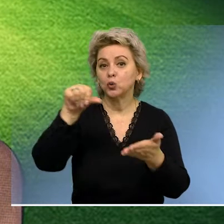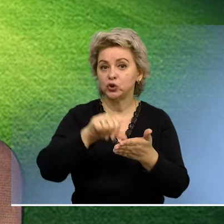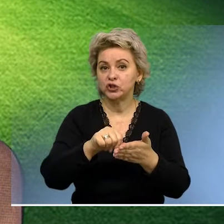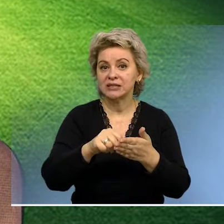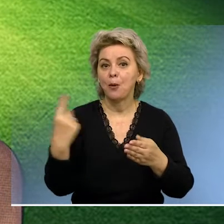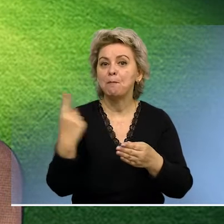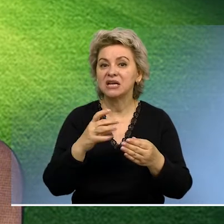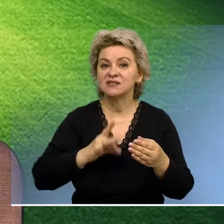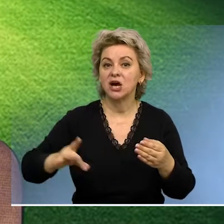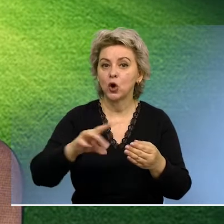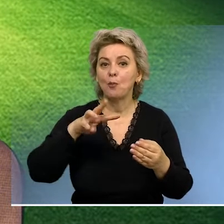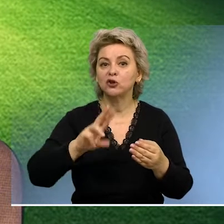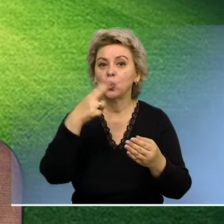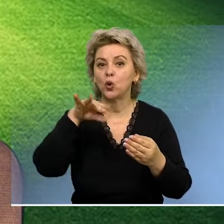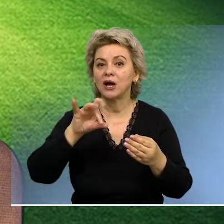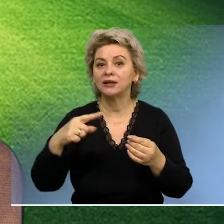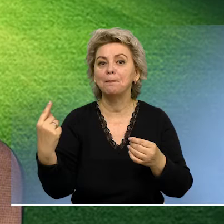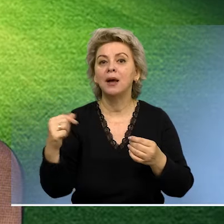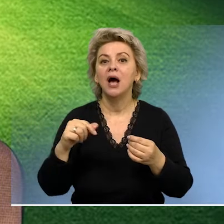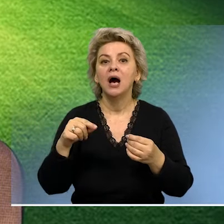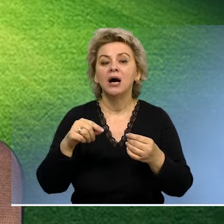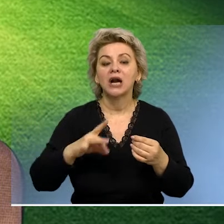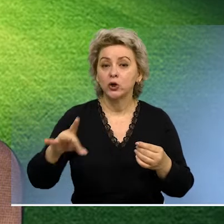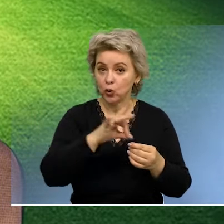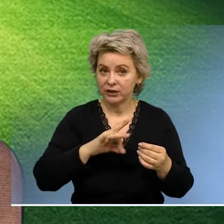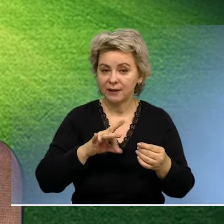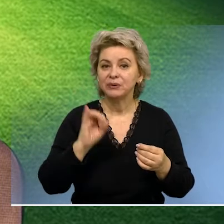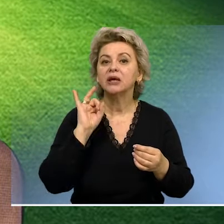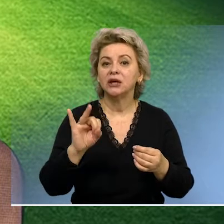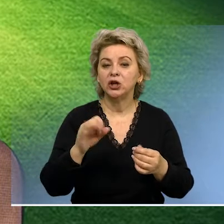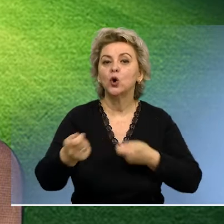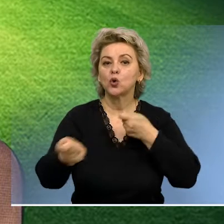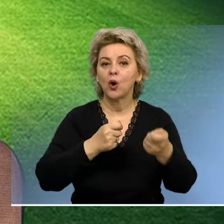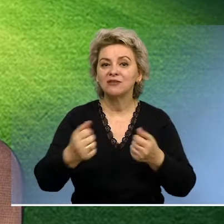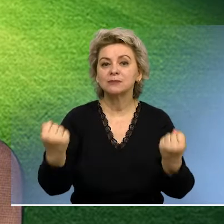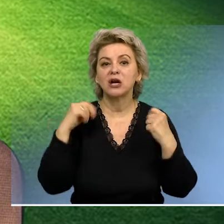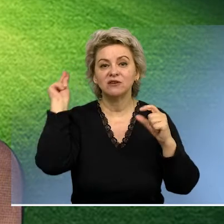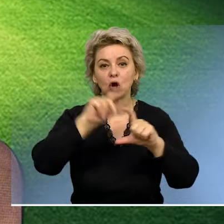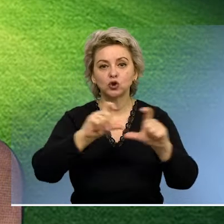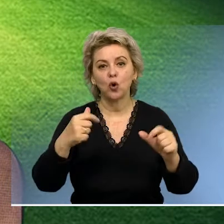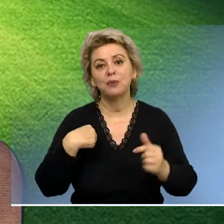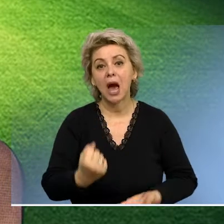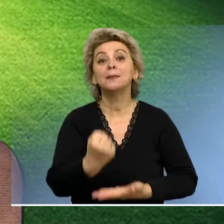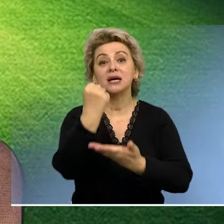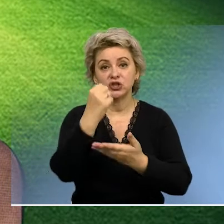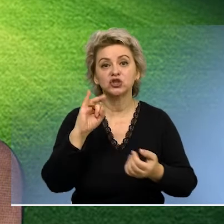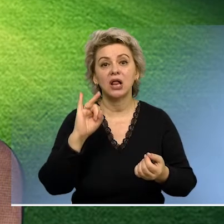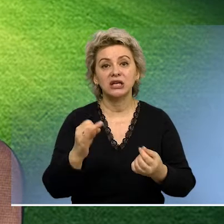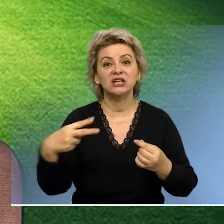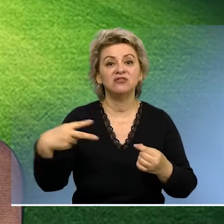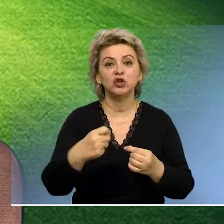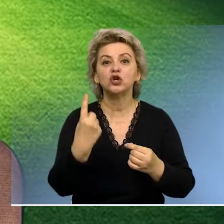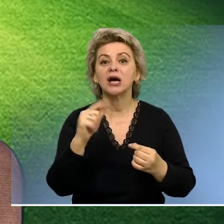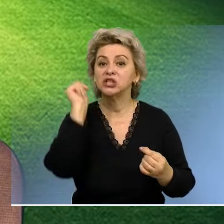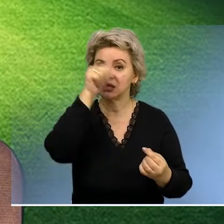команду для участия в первенстве района, в первенстве Матвеево-Курганского района. И руководство спортивной школы